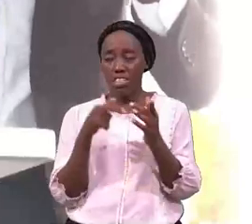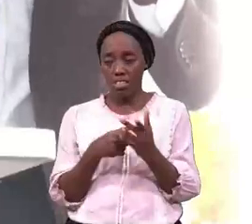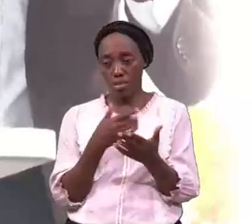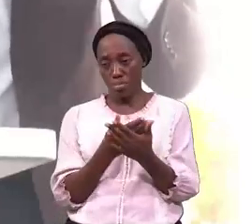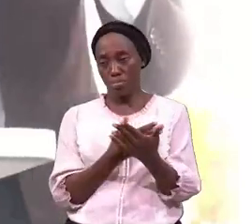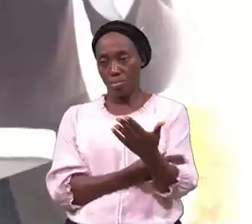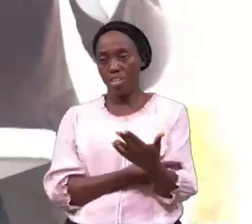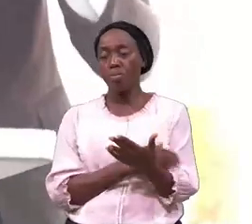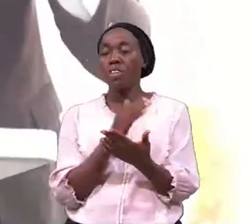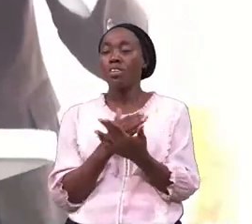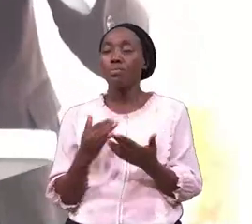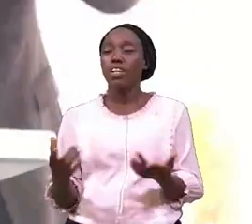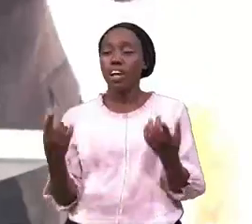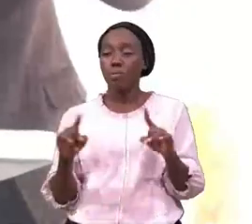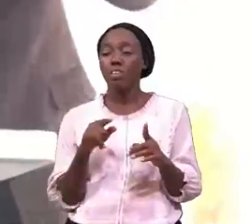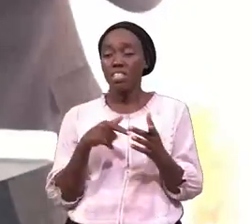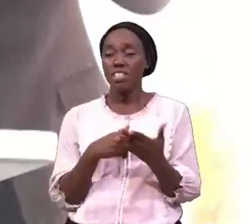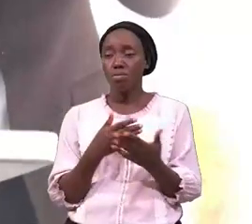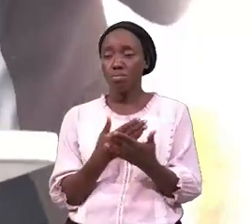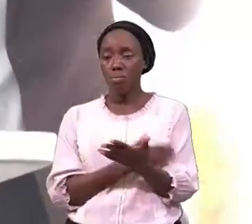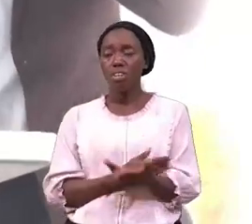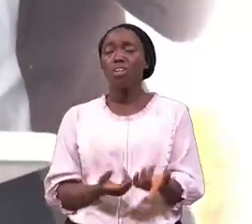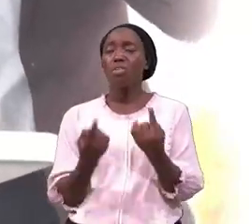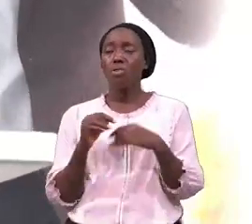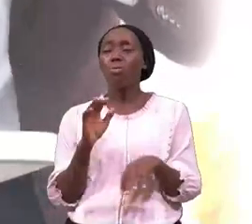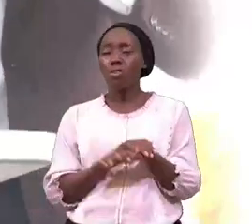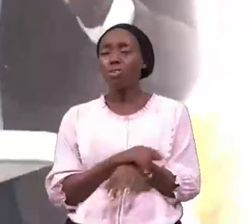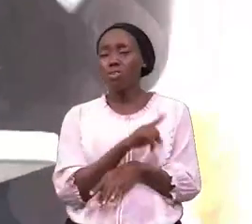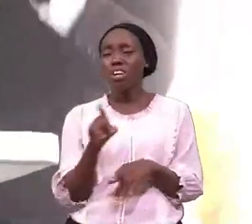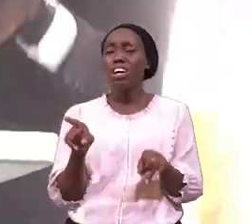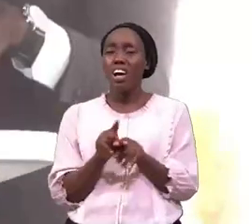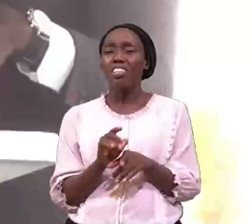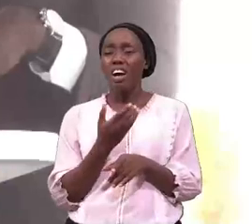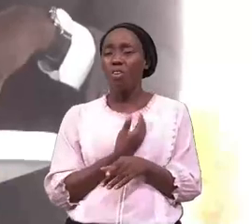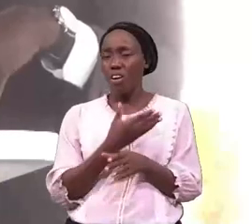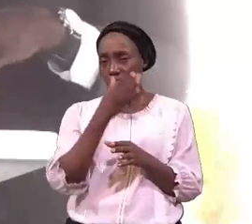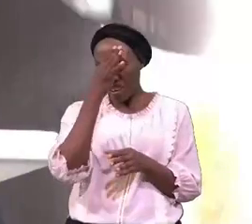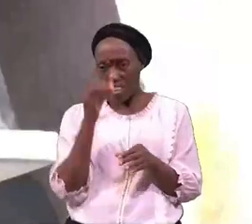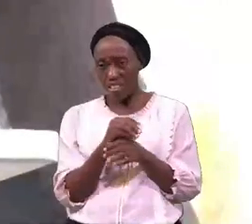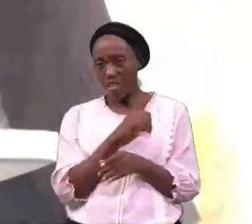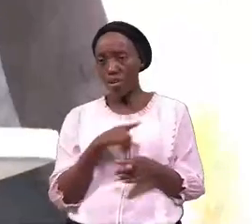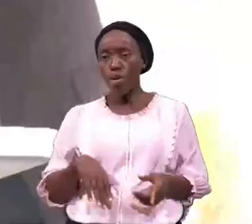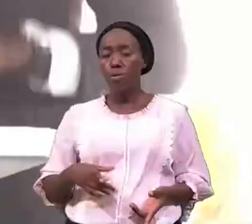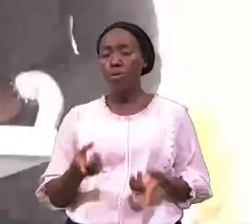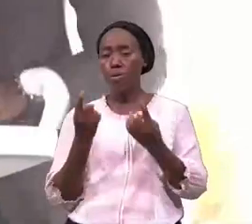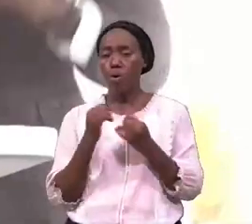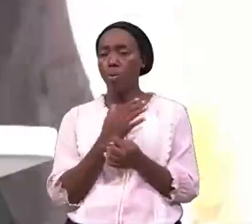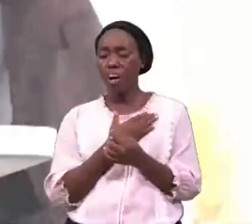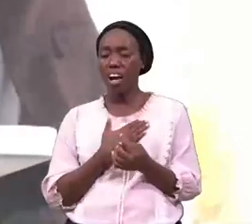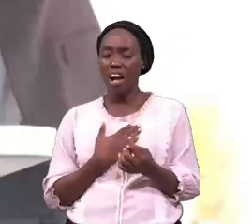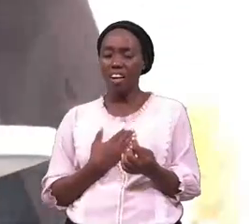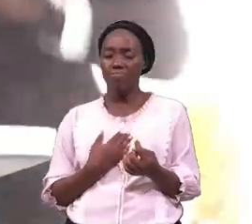Prie. Quelque chose se passe. Ah, viens sur toi. Comme notre Père dans le Seigneur vient pour tout sceller la